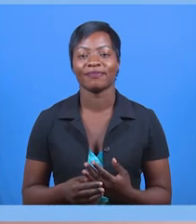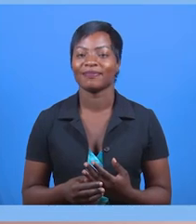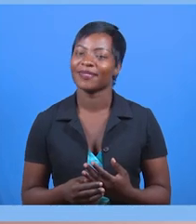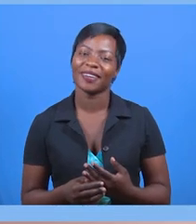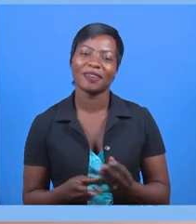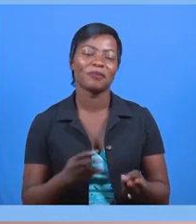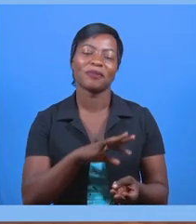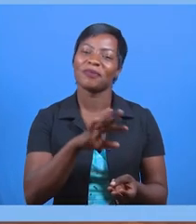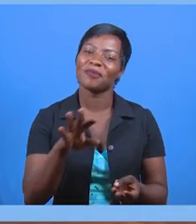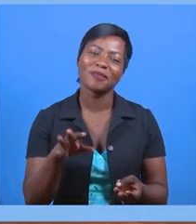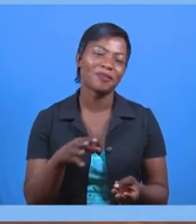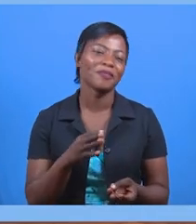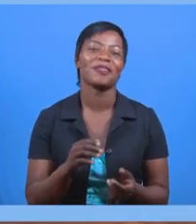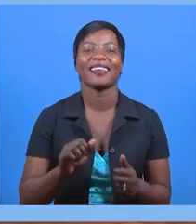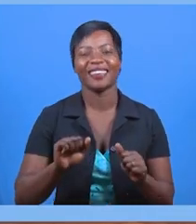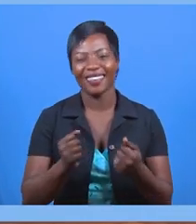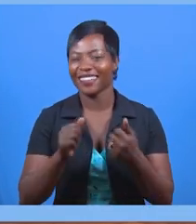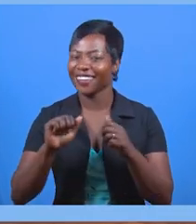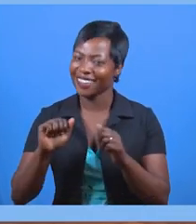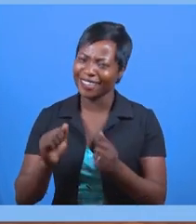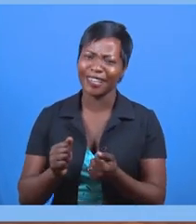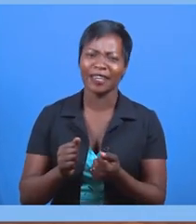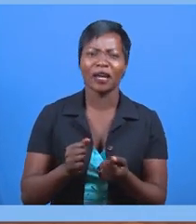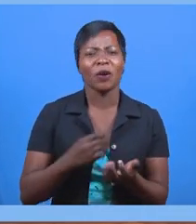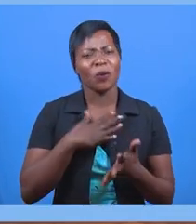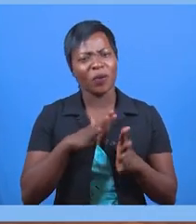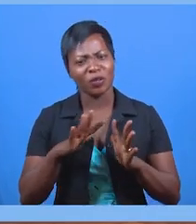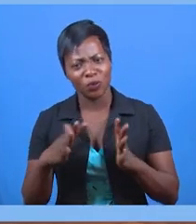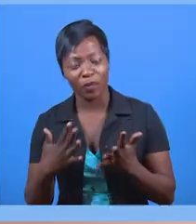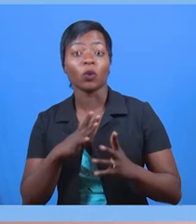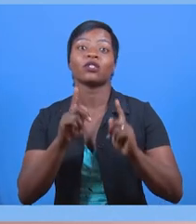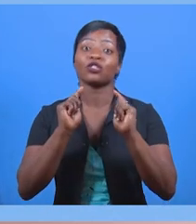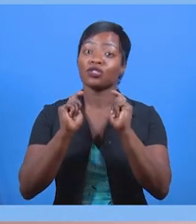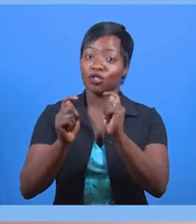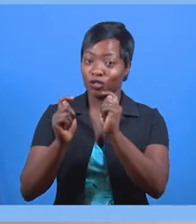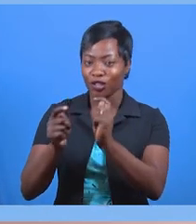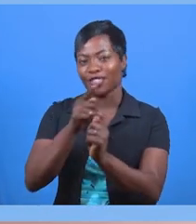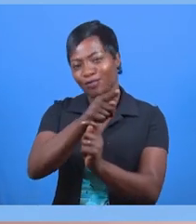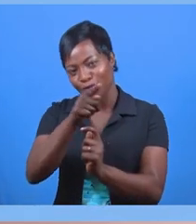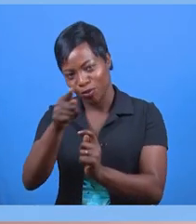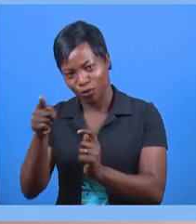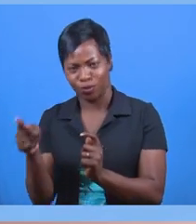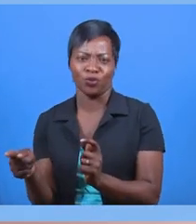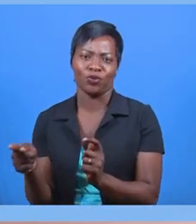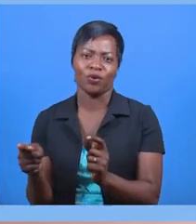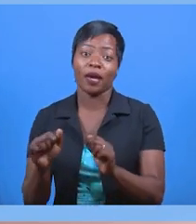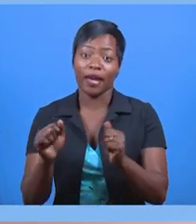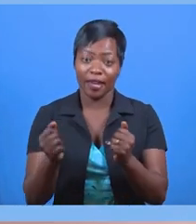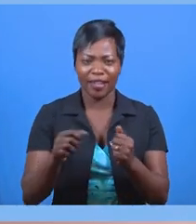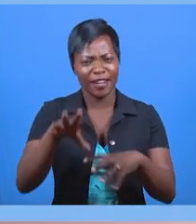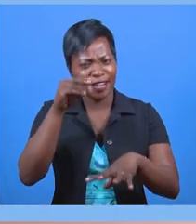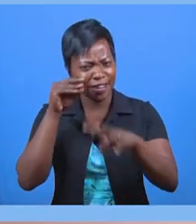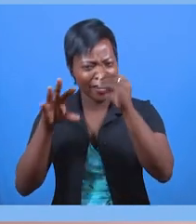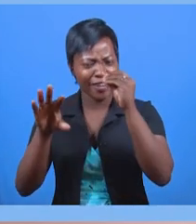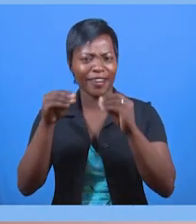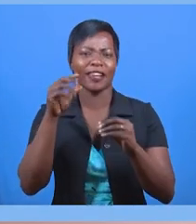Vadikani, tinoya kwamuri nguva nemisi. Tinouya sedzidziso. Tiri kudzidza zvakawanda kubva kwamuri. Imimi otino imba otinungu